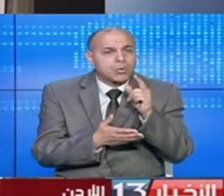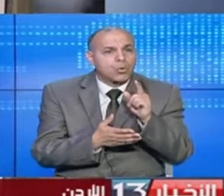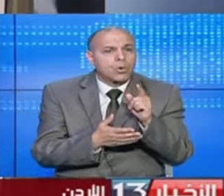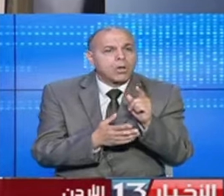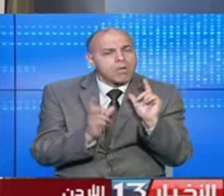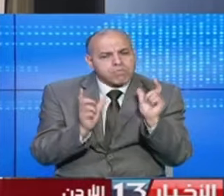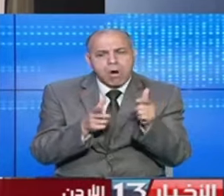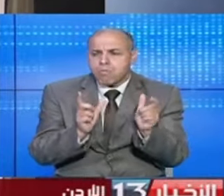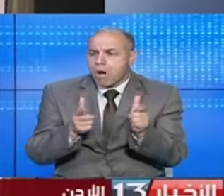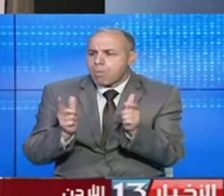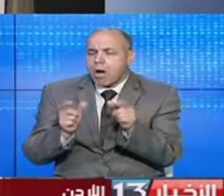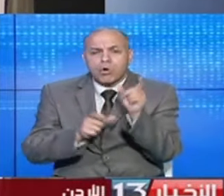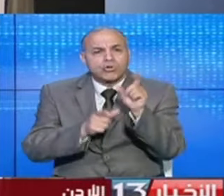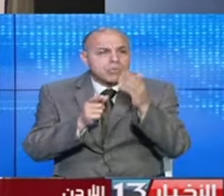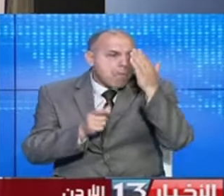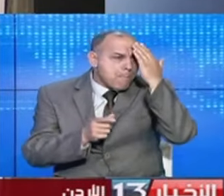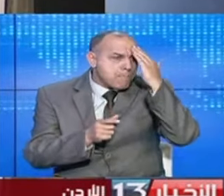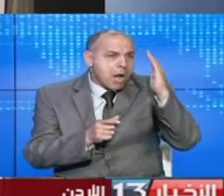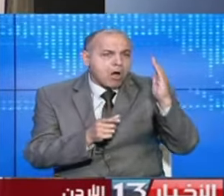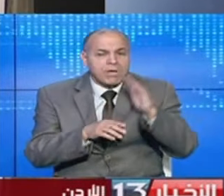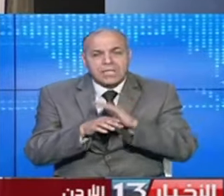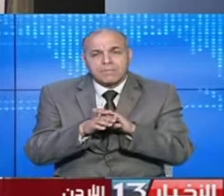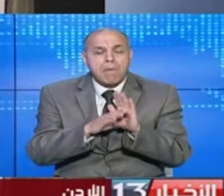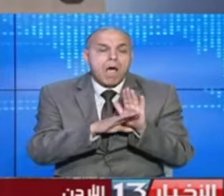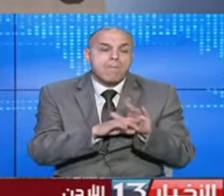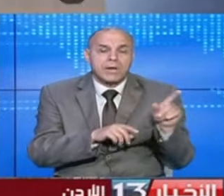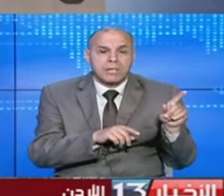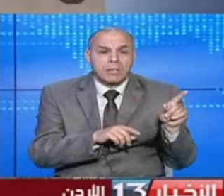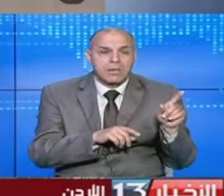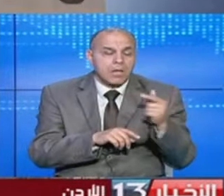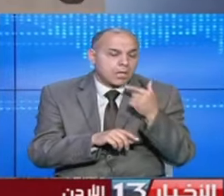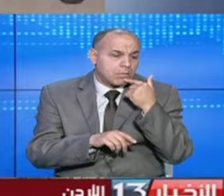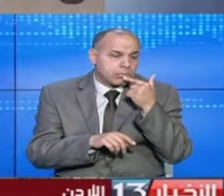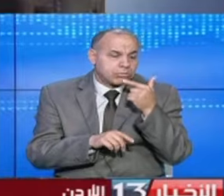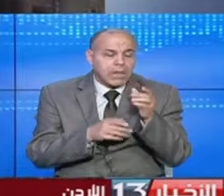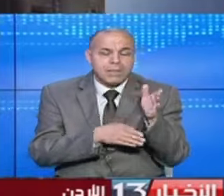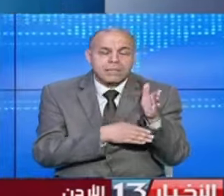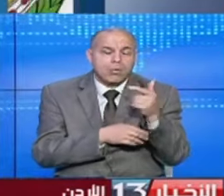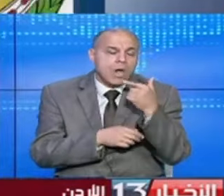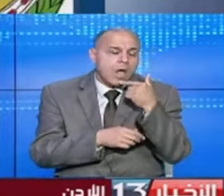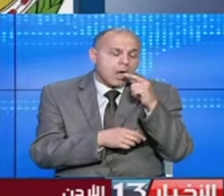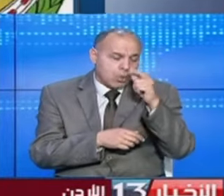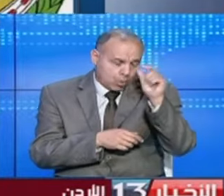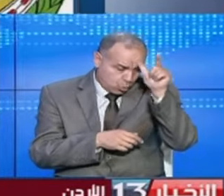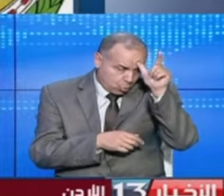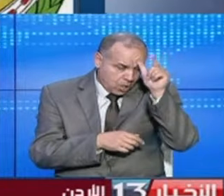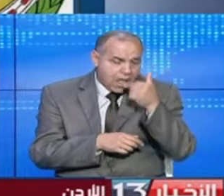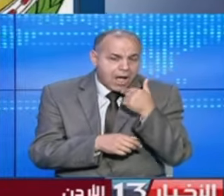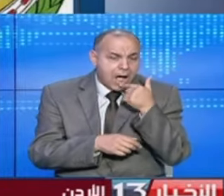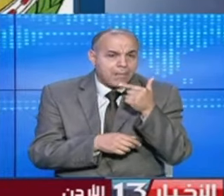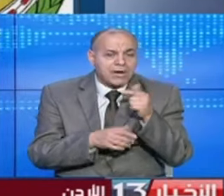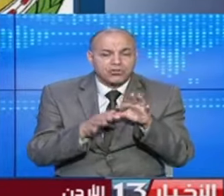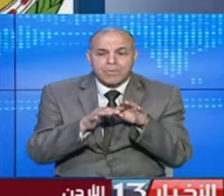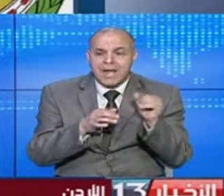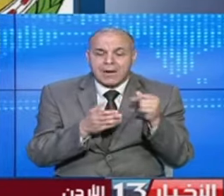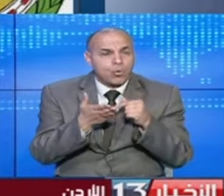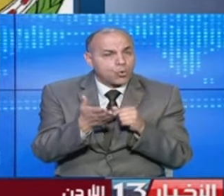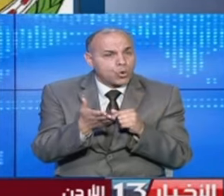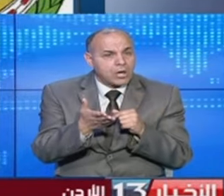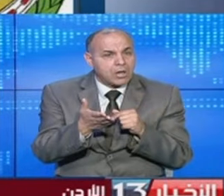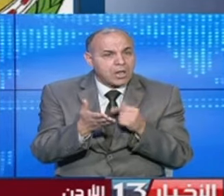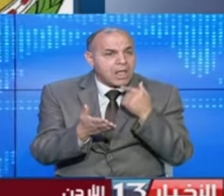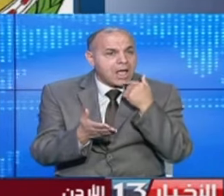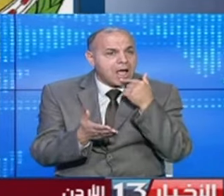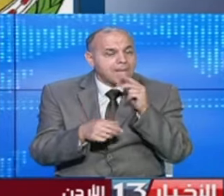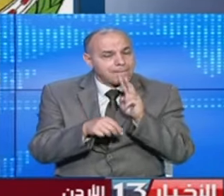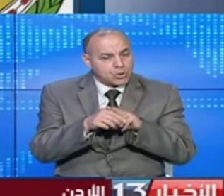حملة اعتقالات لشخصيات بارزة لأسباب أمنية وفق السلطات الأردنية. فقد عبرت جامعة الدول العربية على لسان